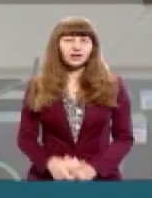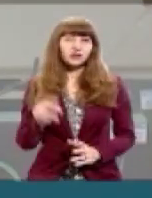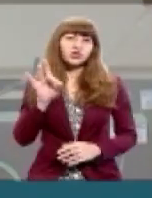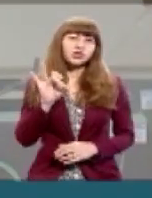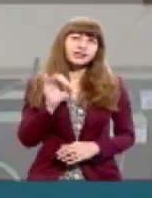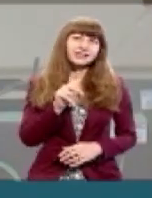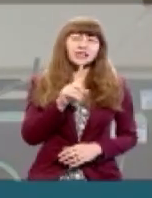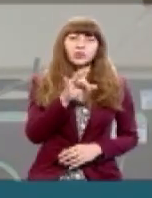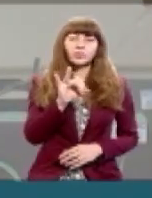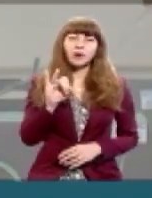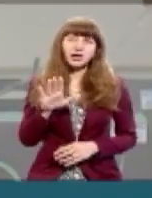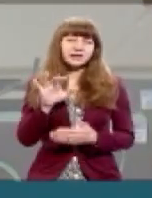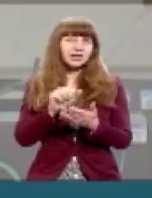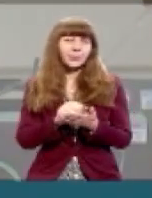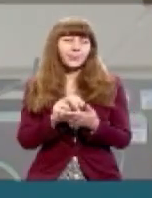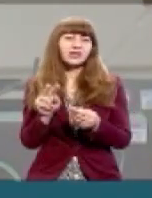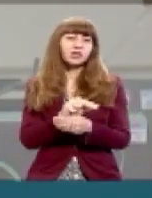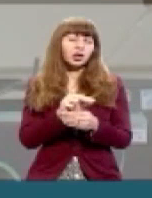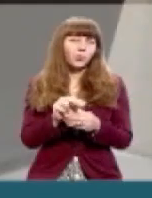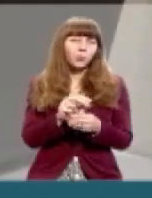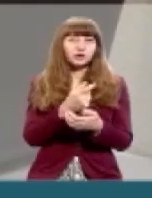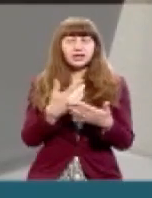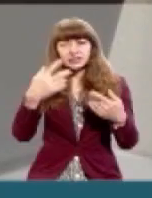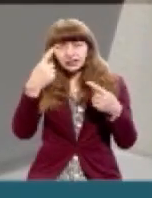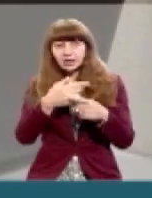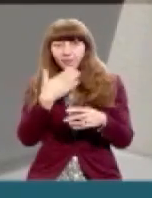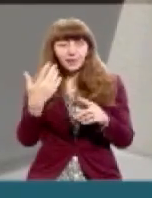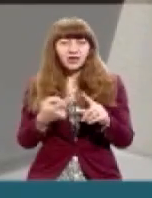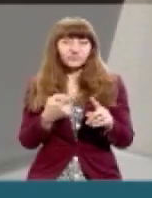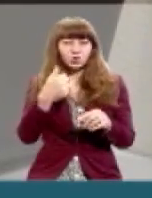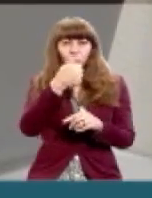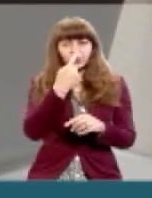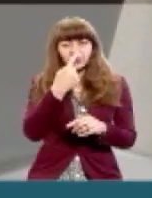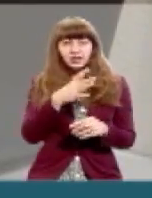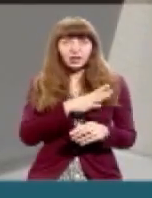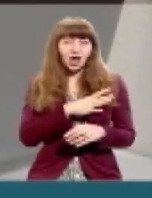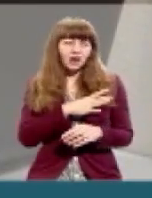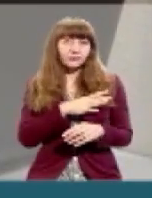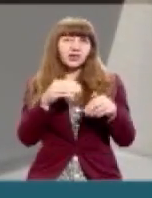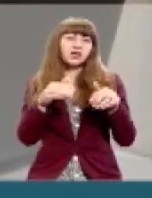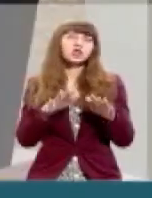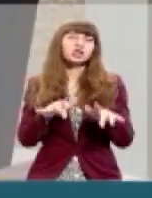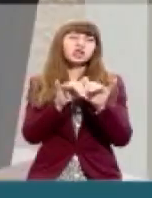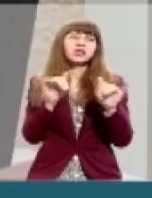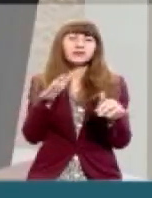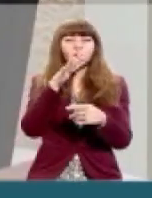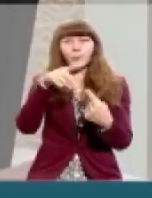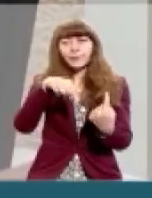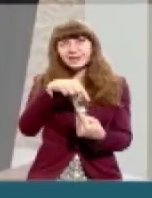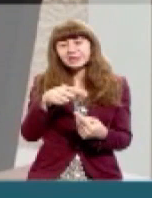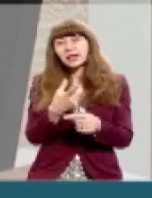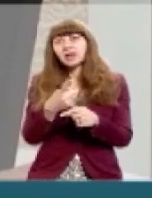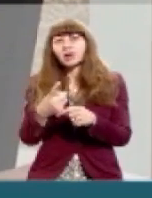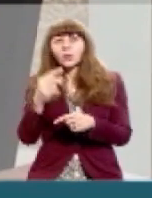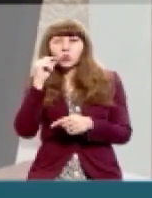Чингис Айтпаев занимается сервисным ремонтом оргтехники не первый год. Совсем недавно предприниматель решил расширить свой бизнес.